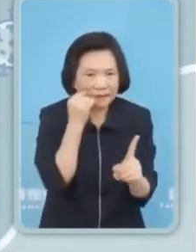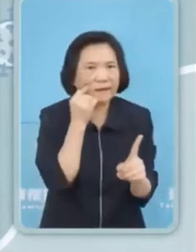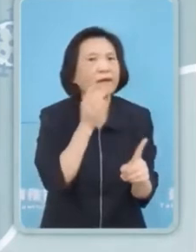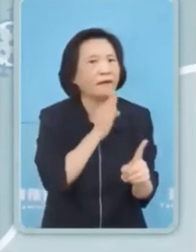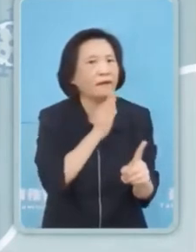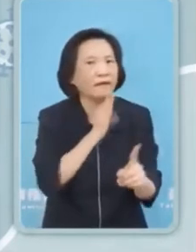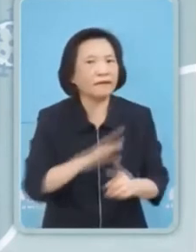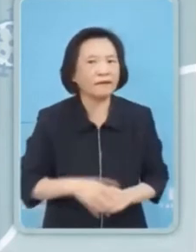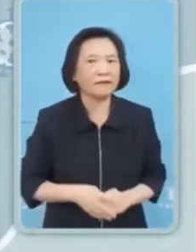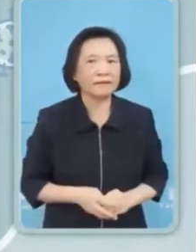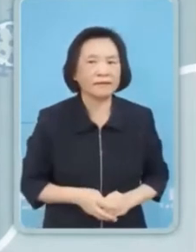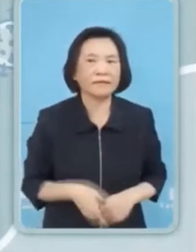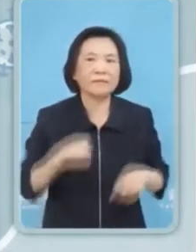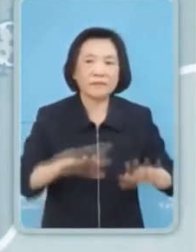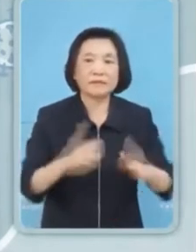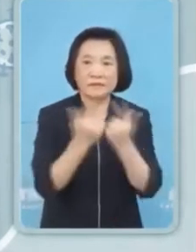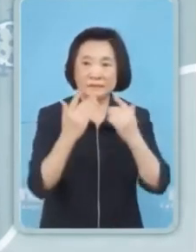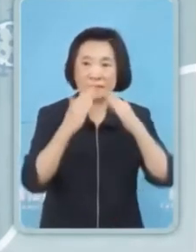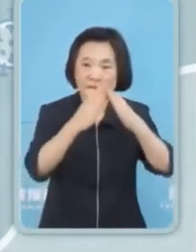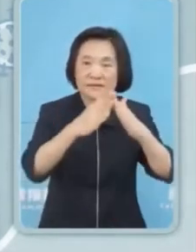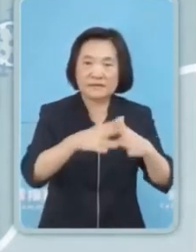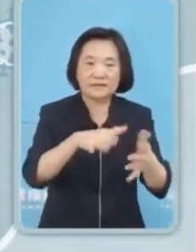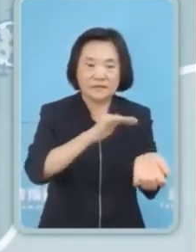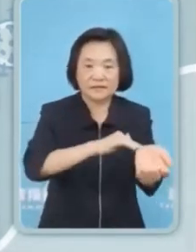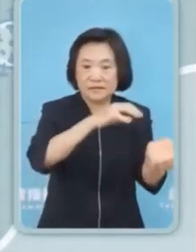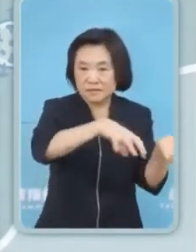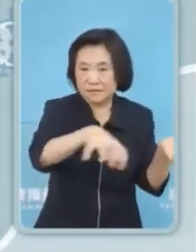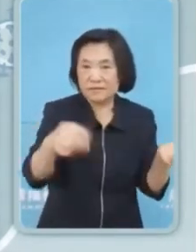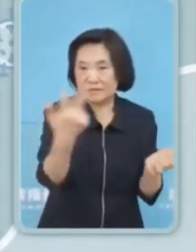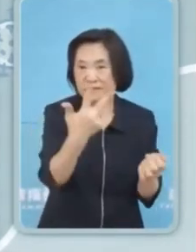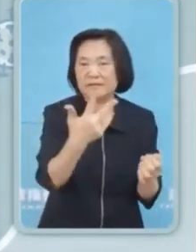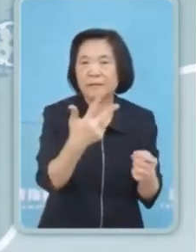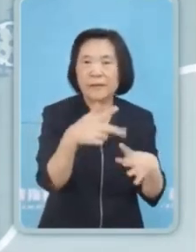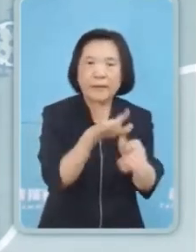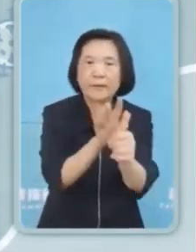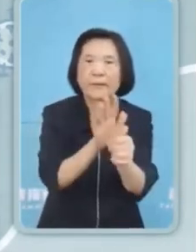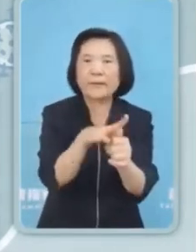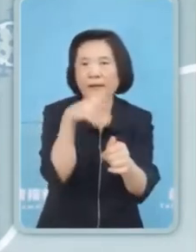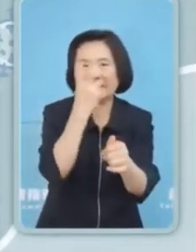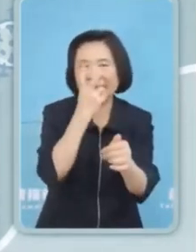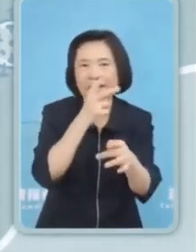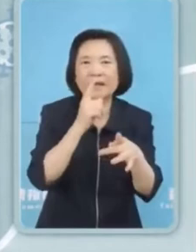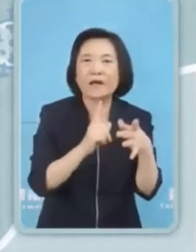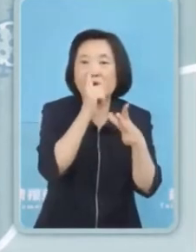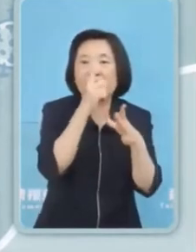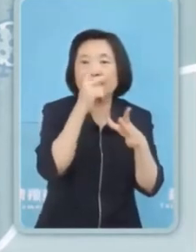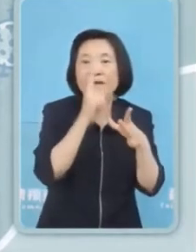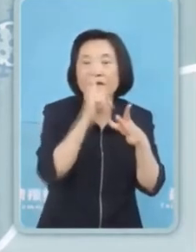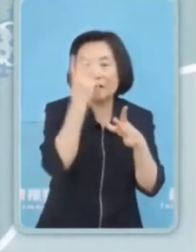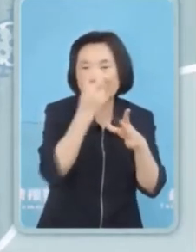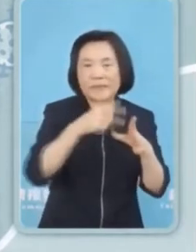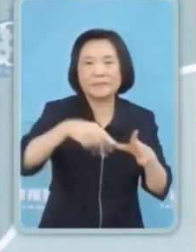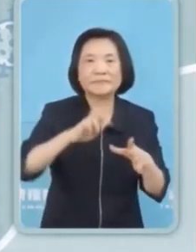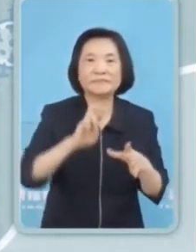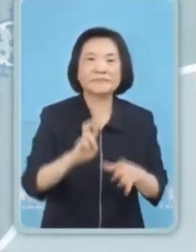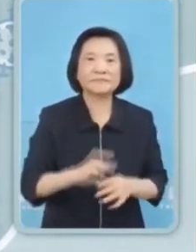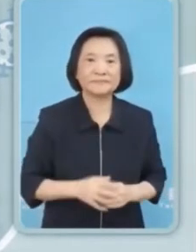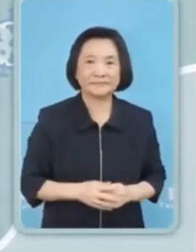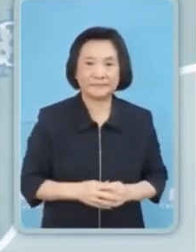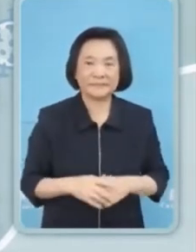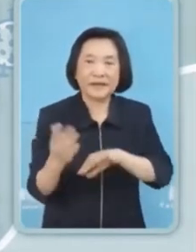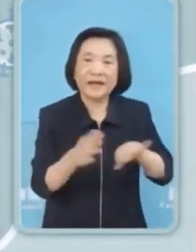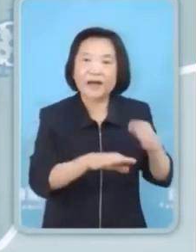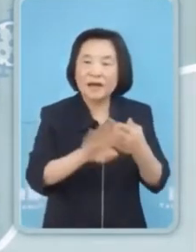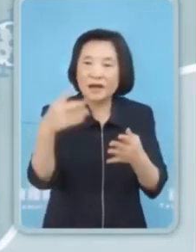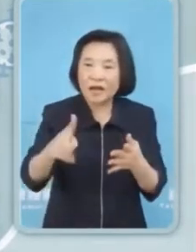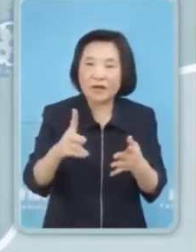目前我们在台北市有七个医院在做那个 PCR 的筛检嘛哈，那另外偶尔